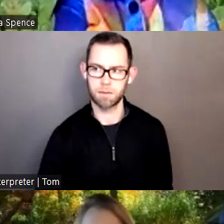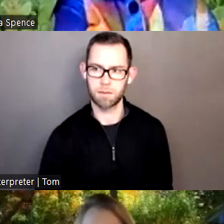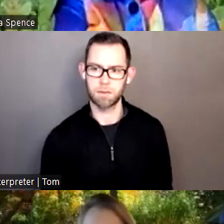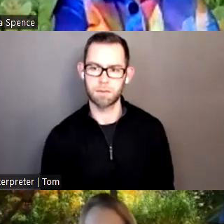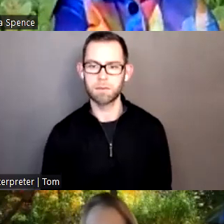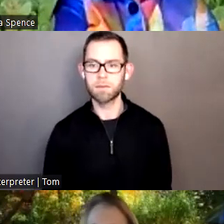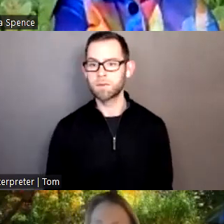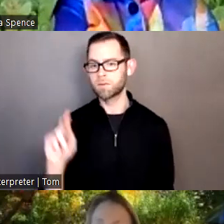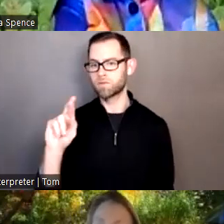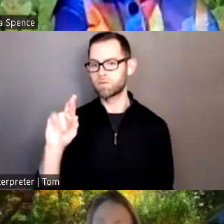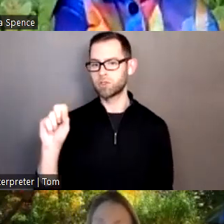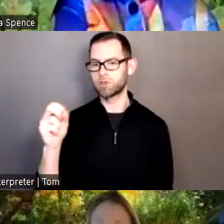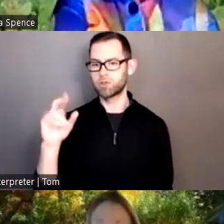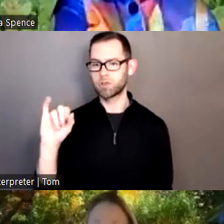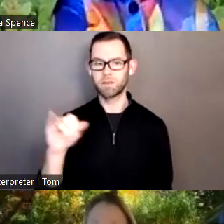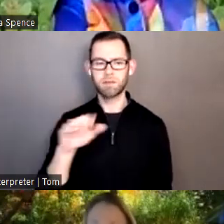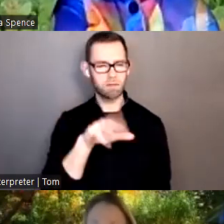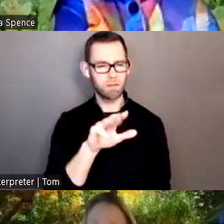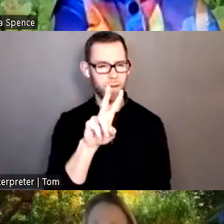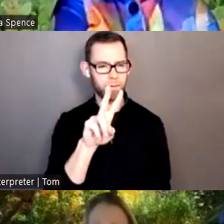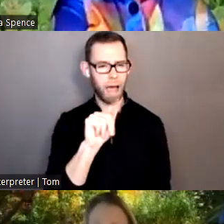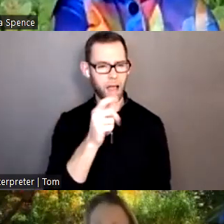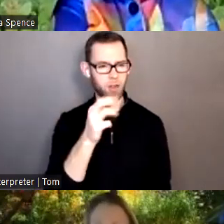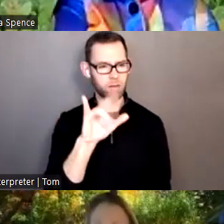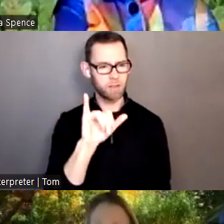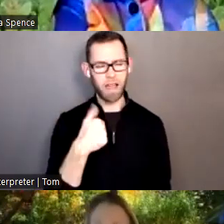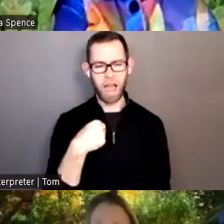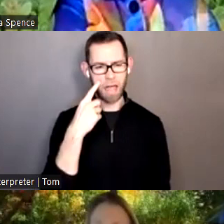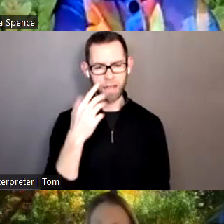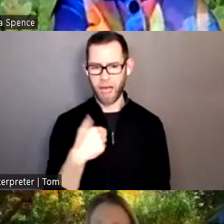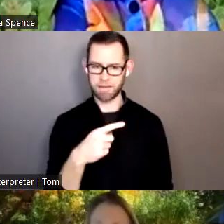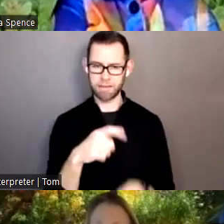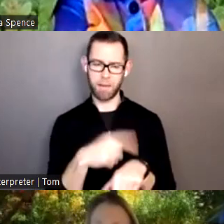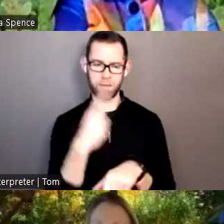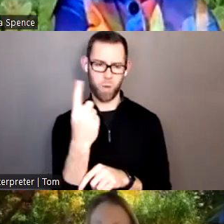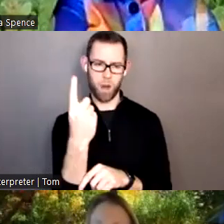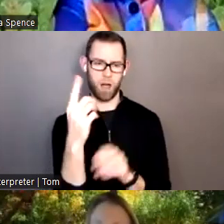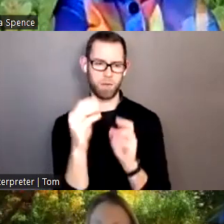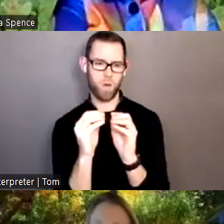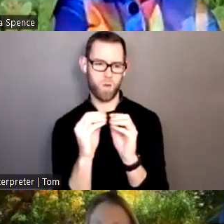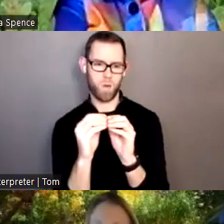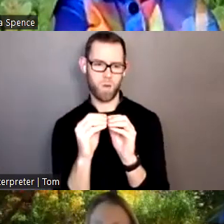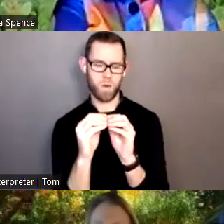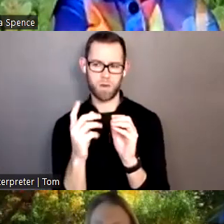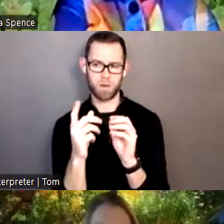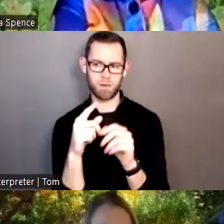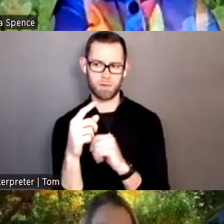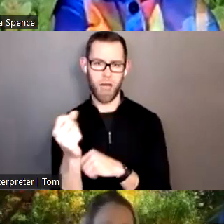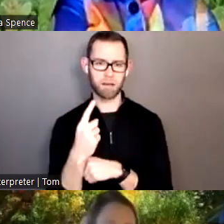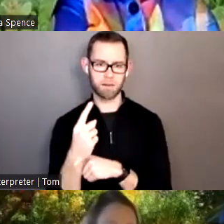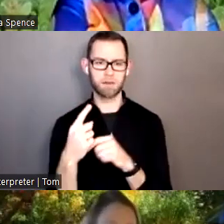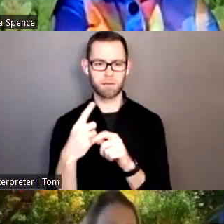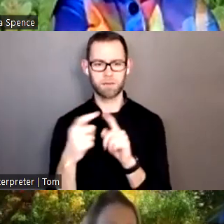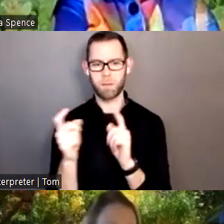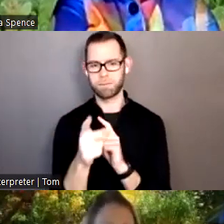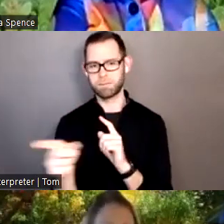I think, Valerie, we only have time for one more question Je from. pense que nous avons une question, nous avons